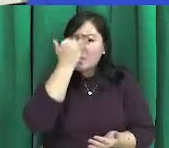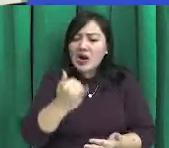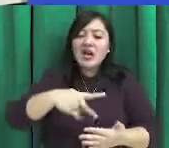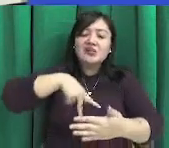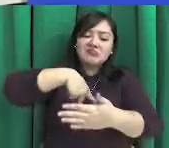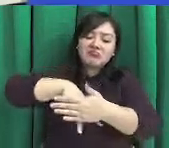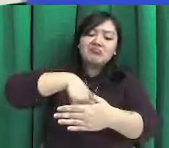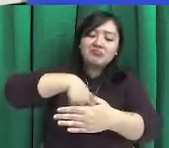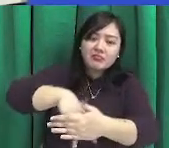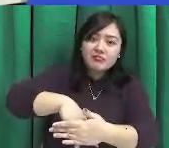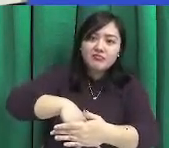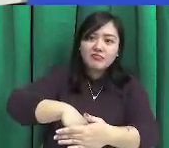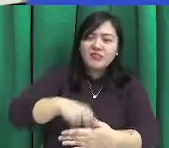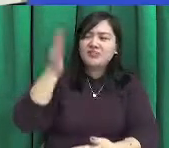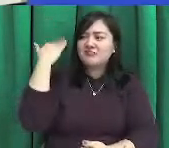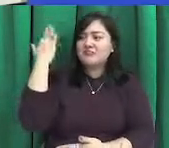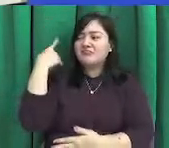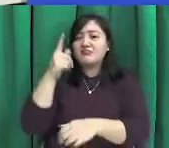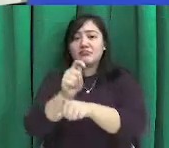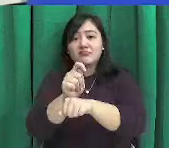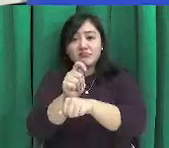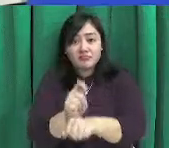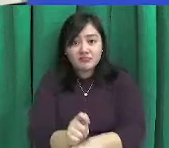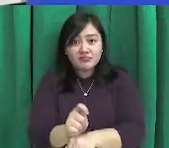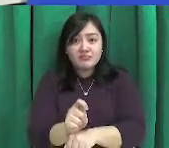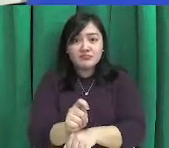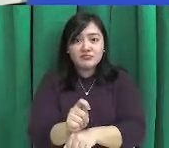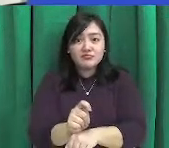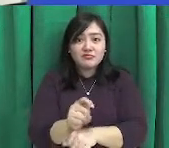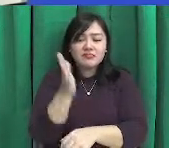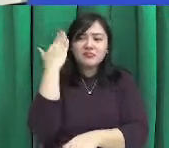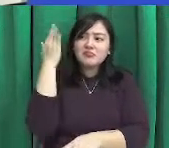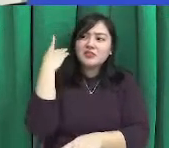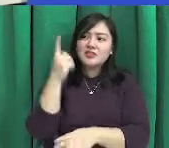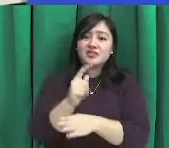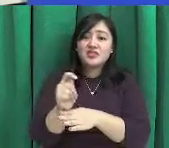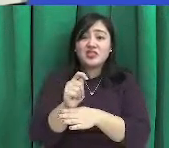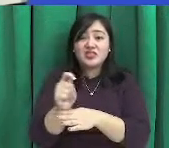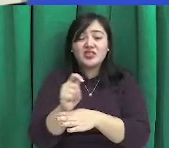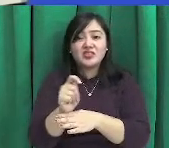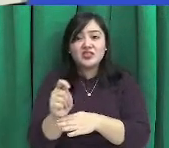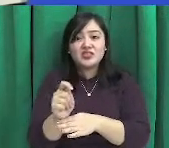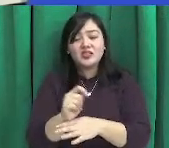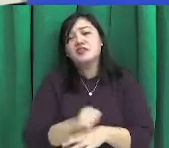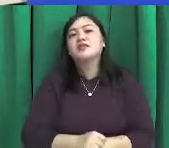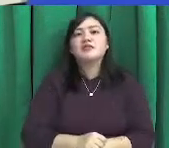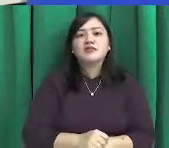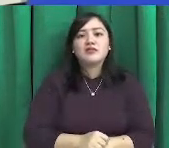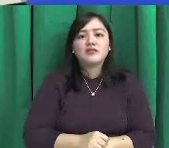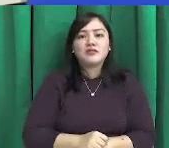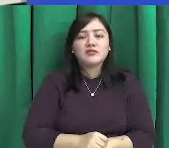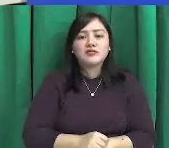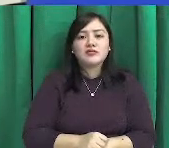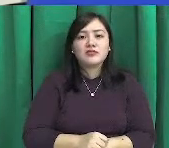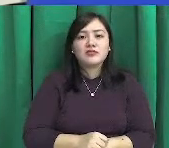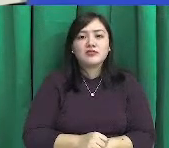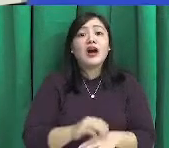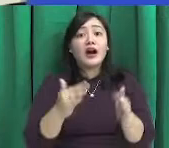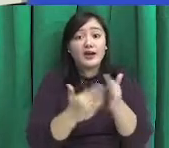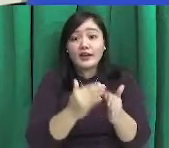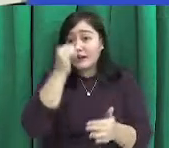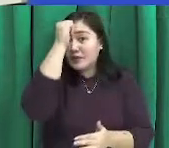yung tradisyon natin, yung nakasanayan natin, na samantalang Kristiyano tayo, na dapat mamuhay tayo ayon